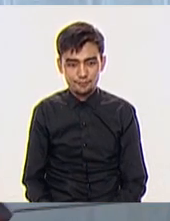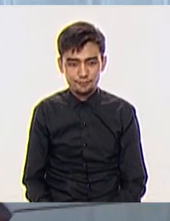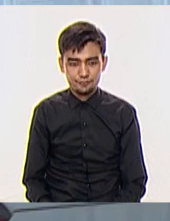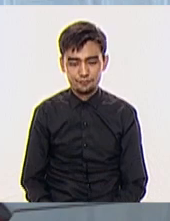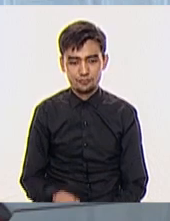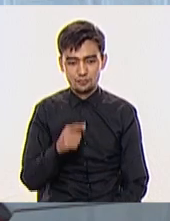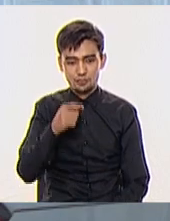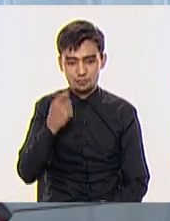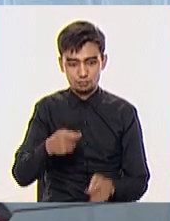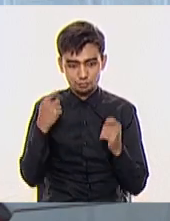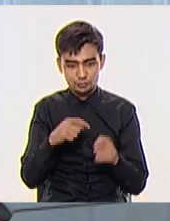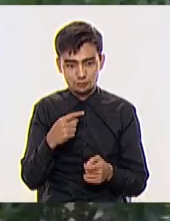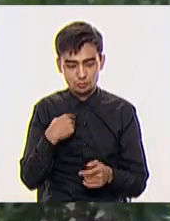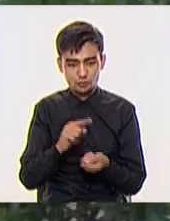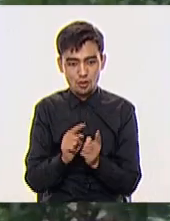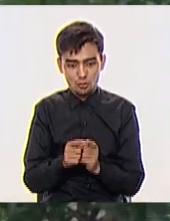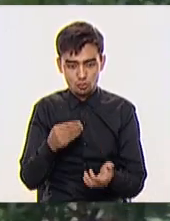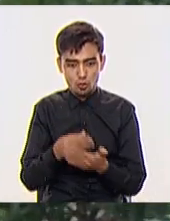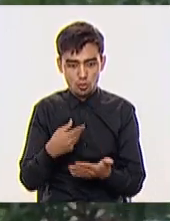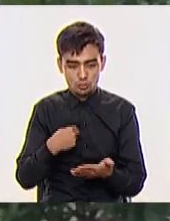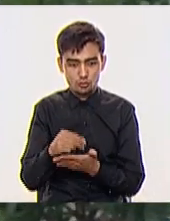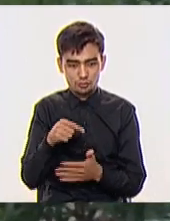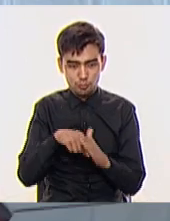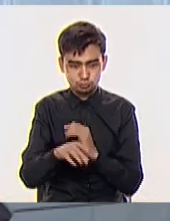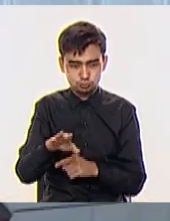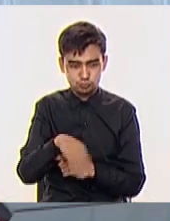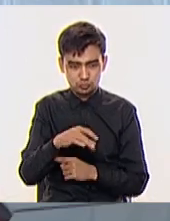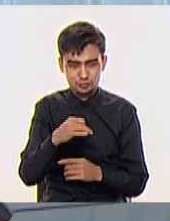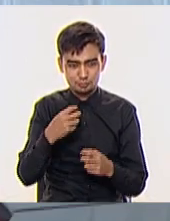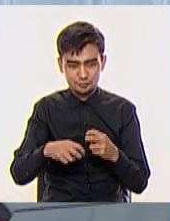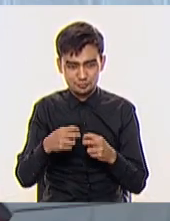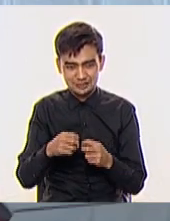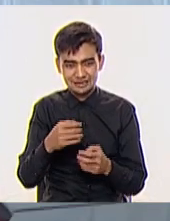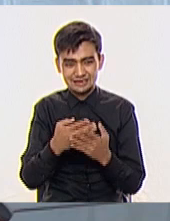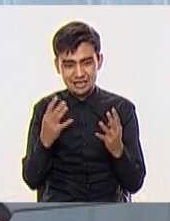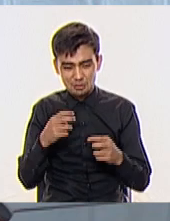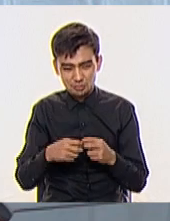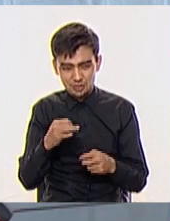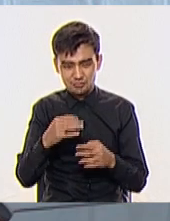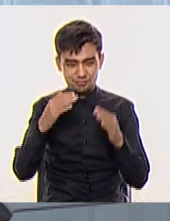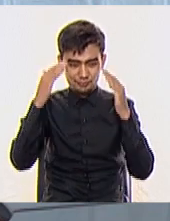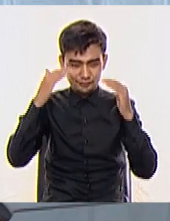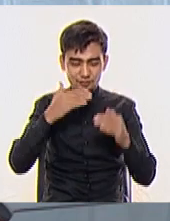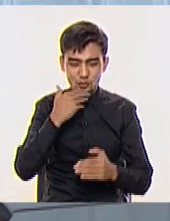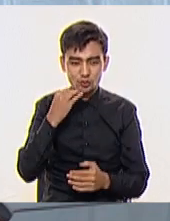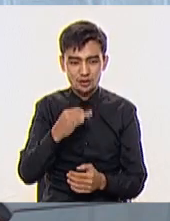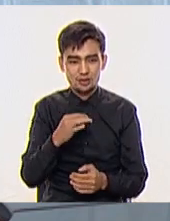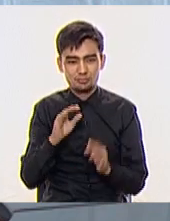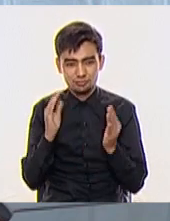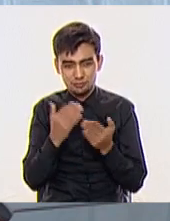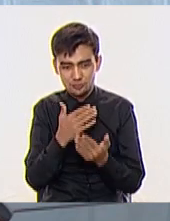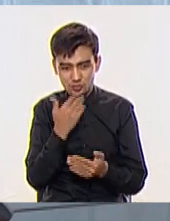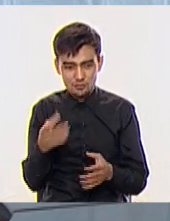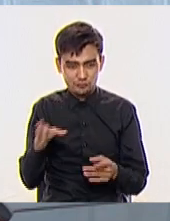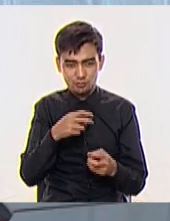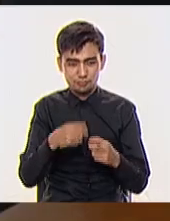қазір. Біз набор қымбат алдық деп отырмыз. Ішінде түк жоқ. Қираған я стенасы жоқ, я потолок жоқ, я перегородка жоқ, бәрін